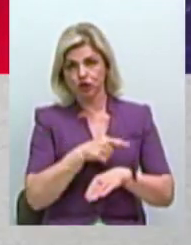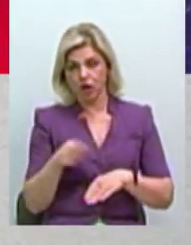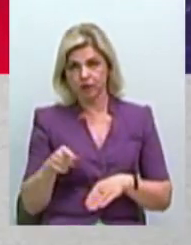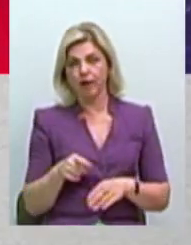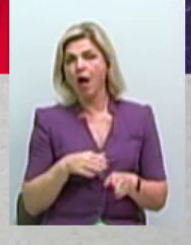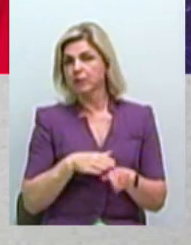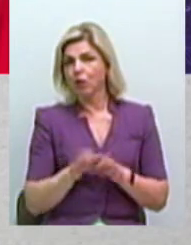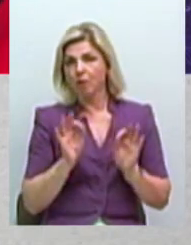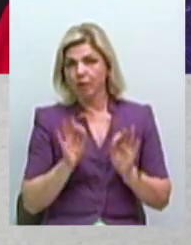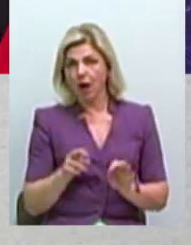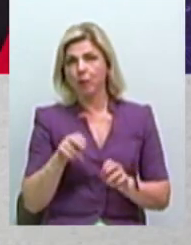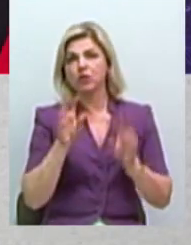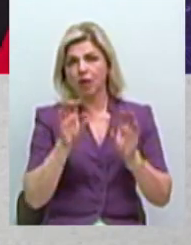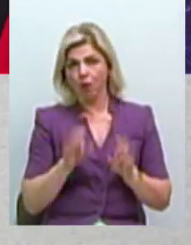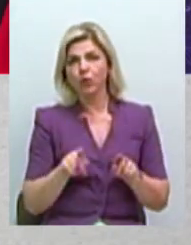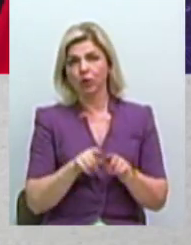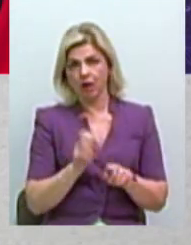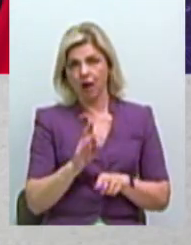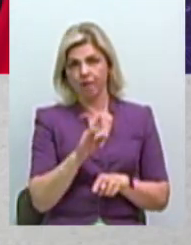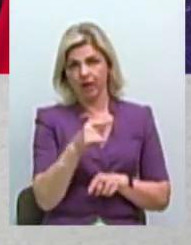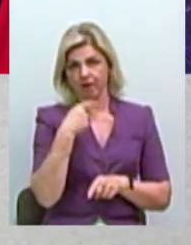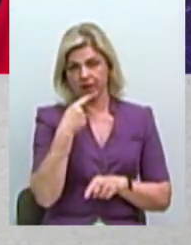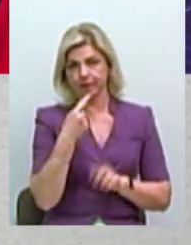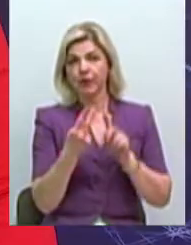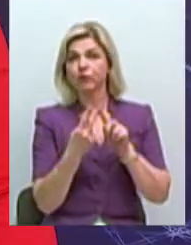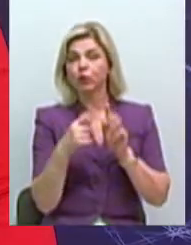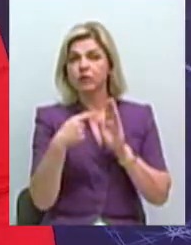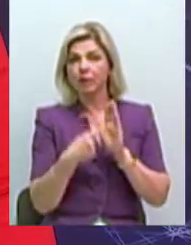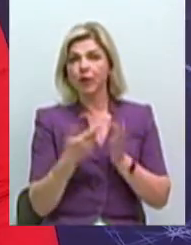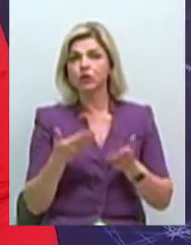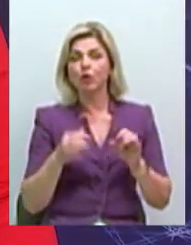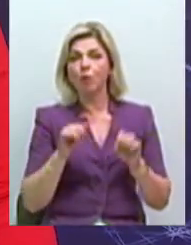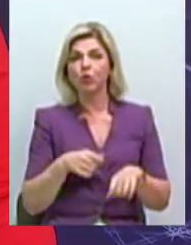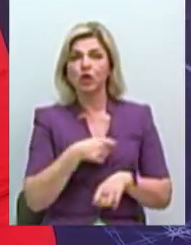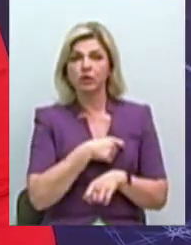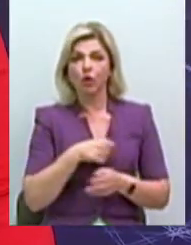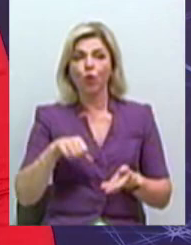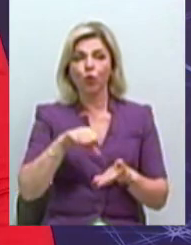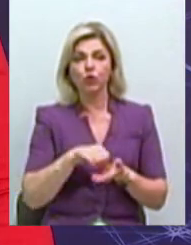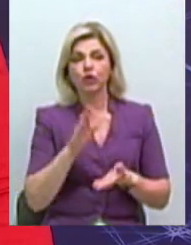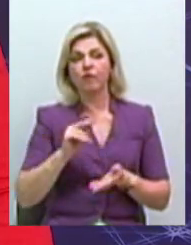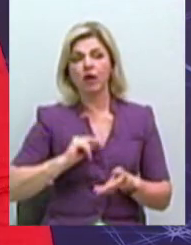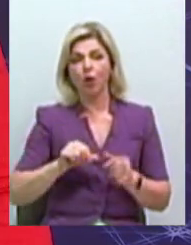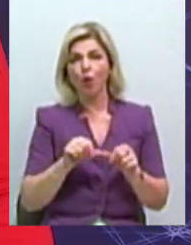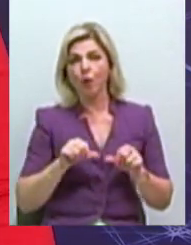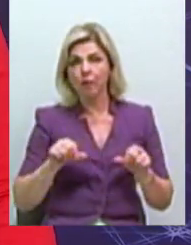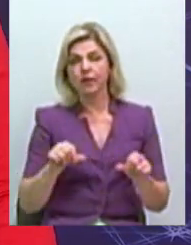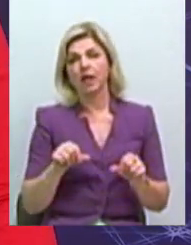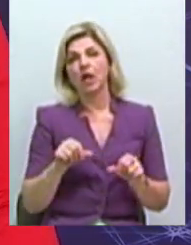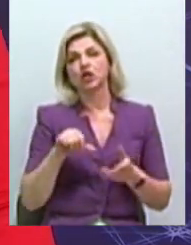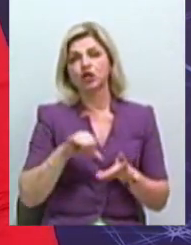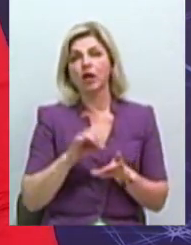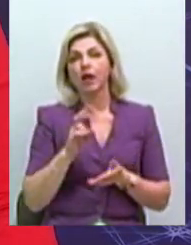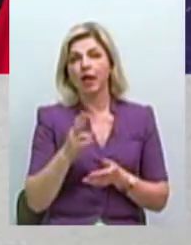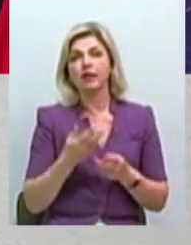правильно, за законом саме так, як ви сказали. Друге запитання. Чи може народний депутат брати участь у роботі комісії, комітетів, членом